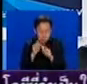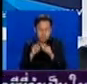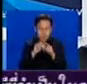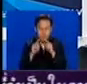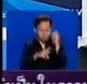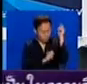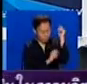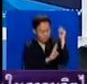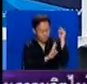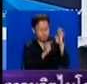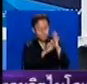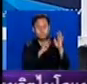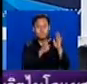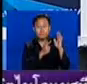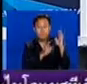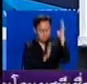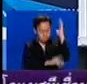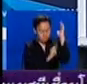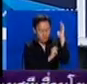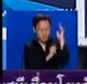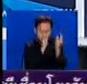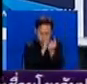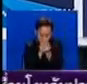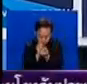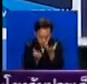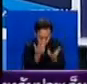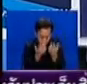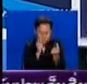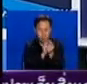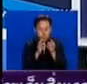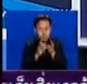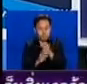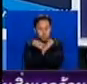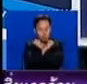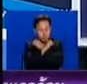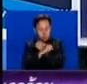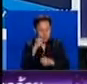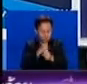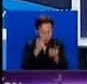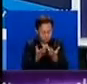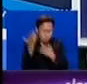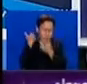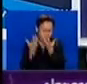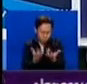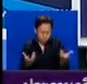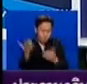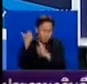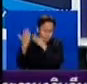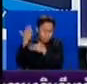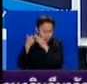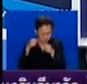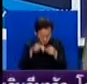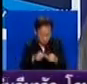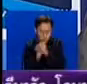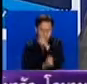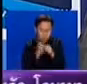ยอดจังหวัดตรังอีกครั้งนะคะเน้นย้ำเรื่องมาตรการดูแลรักษาเพื่อไม่ให้โบราณวัตถุที่มีอายุมาก